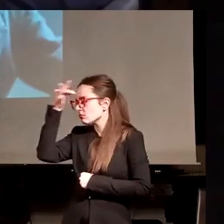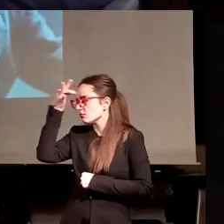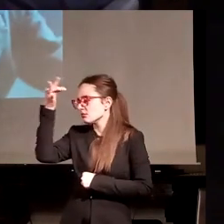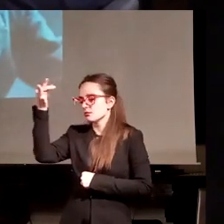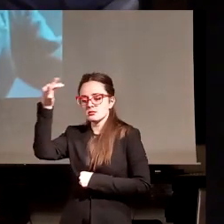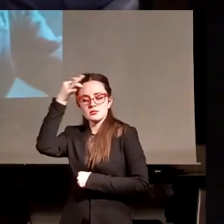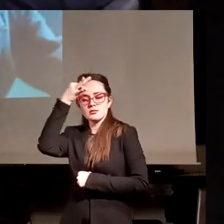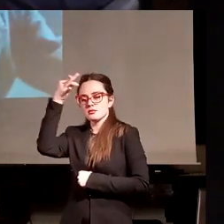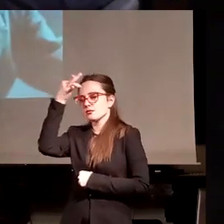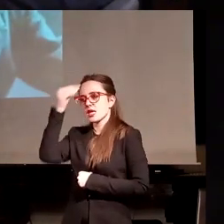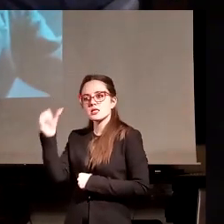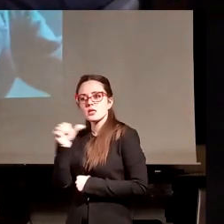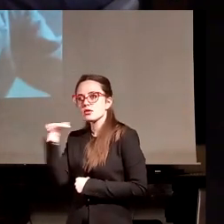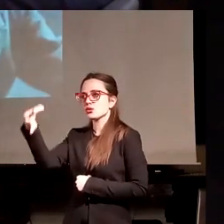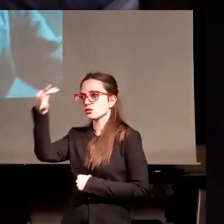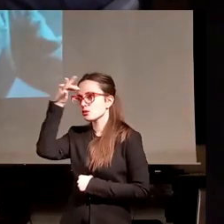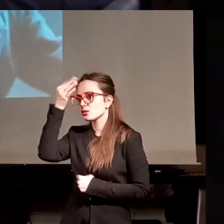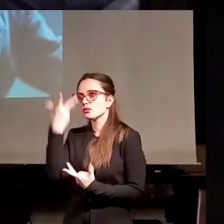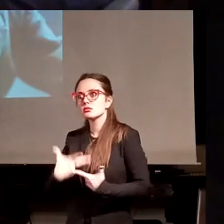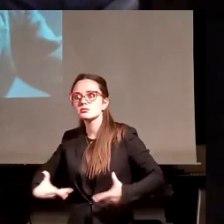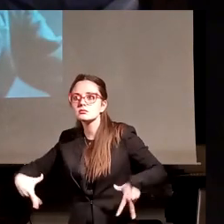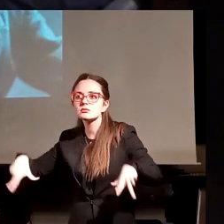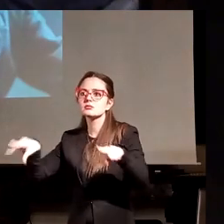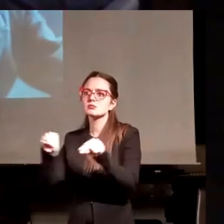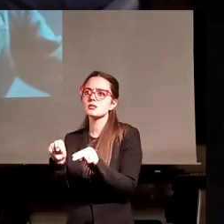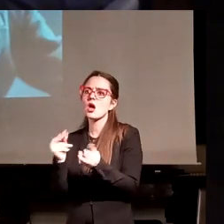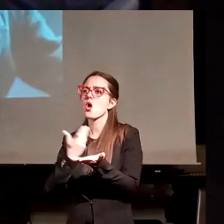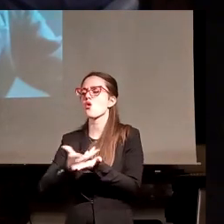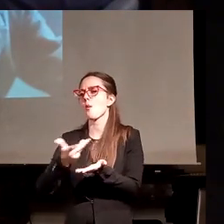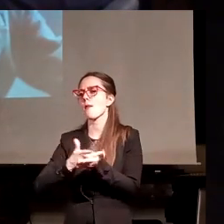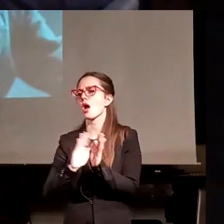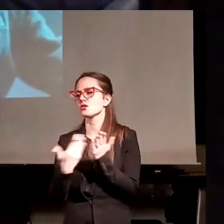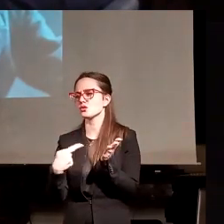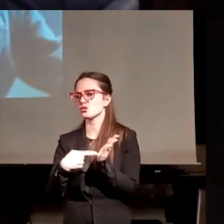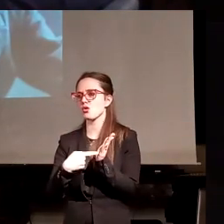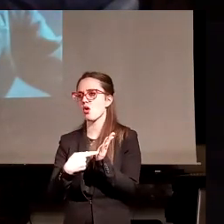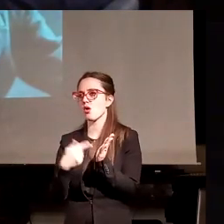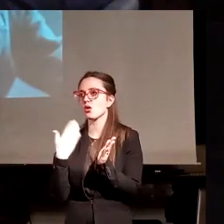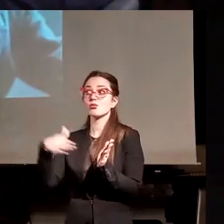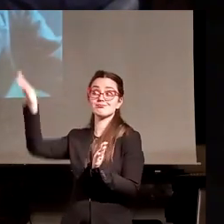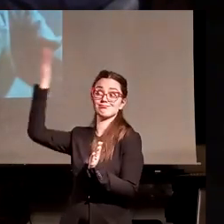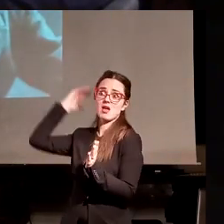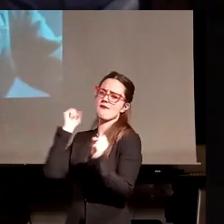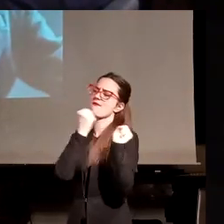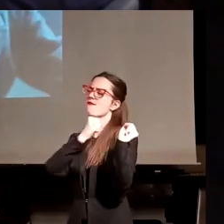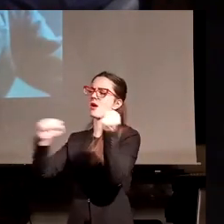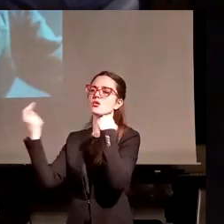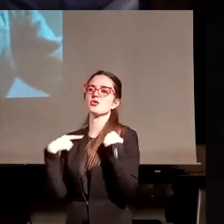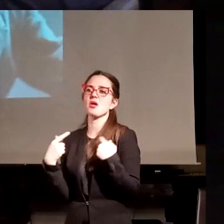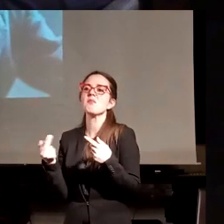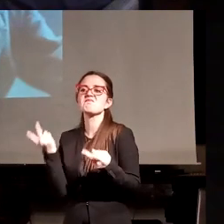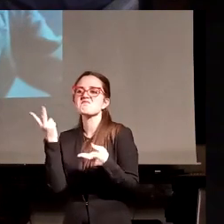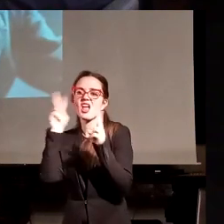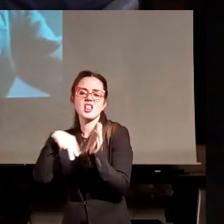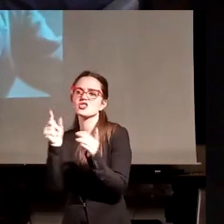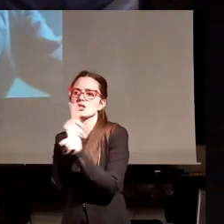cosa in stevenson e che ritorna in un romanzo abbastanza da una volta famoso ordine suole si chiama il signore di